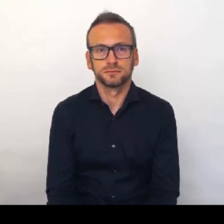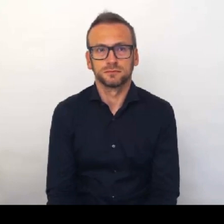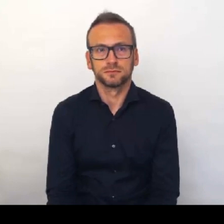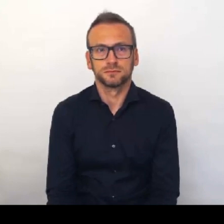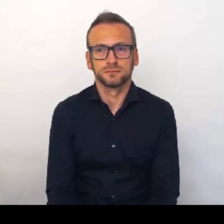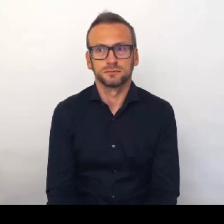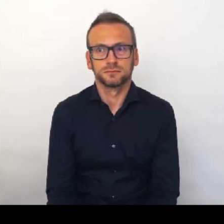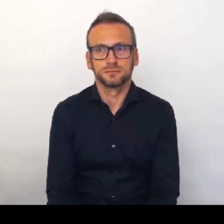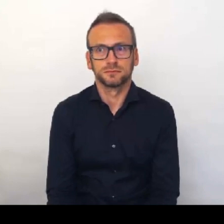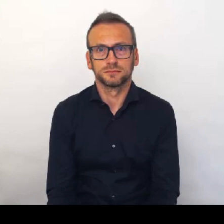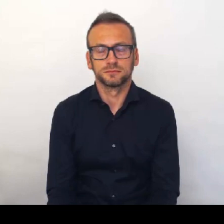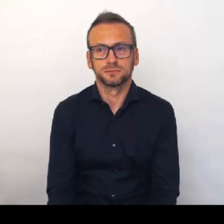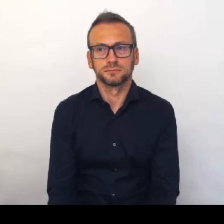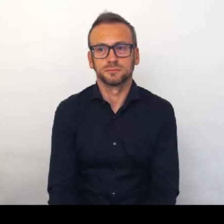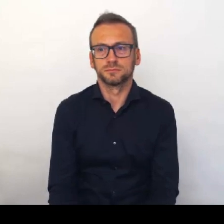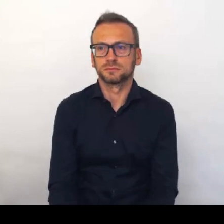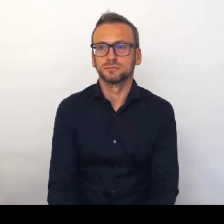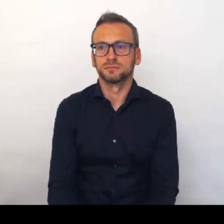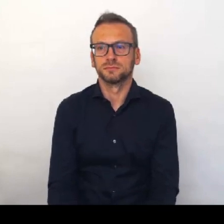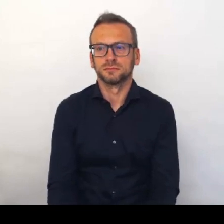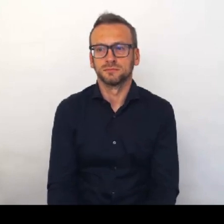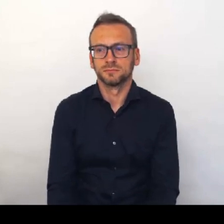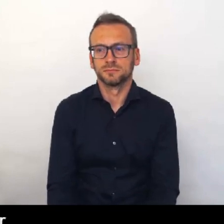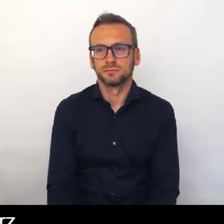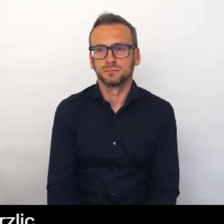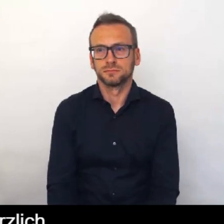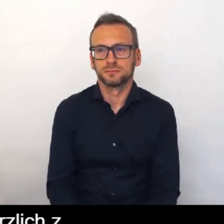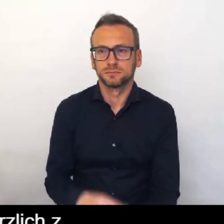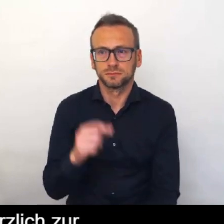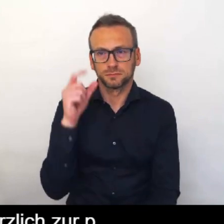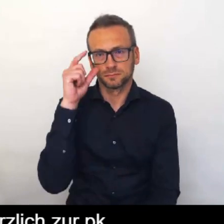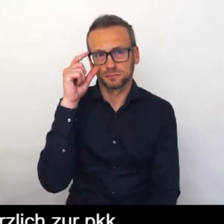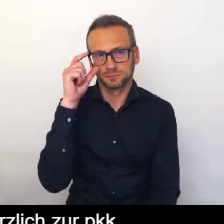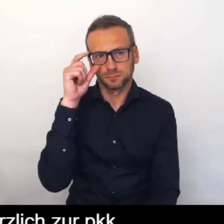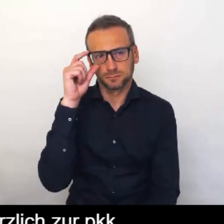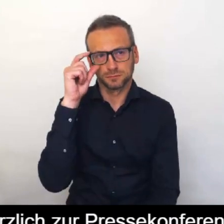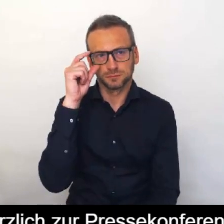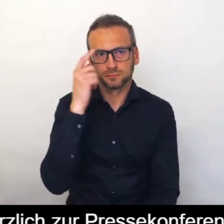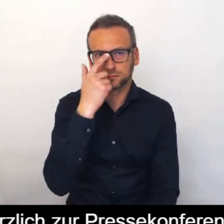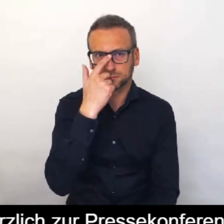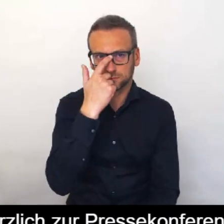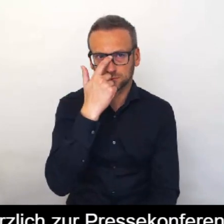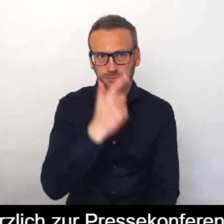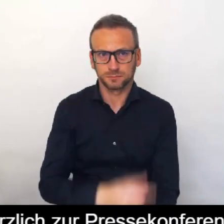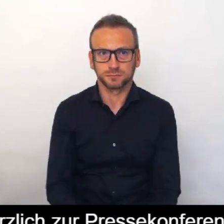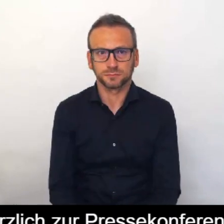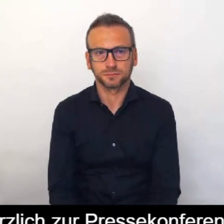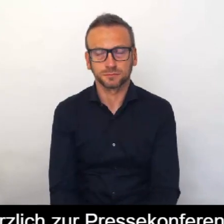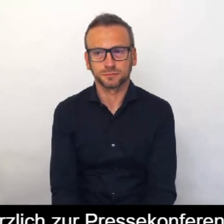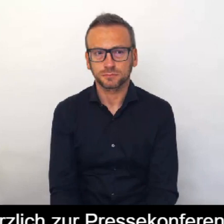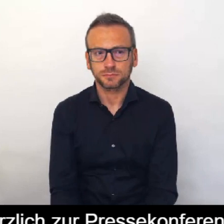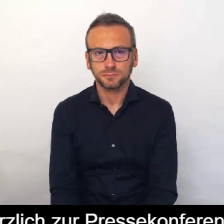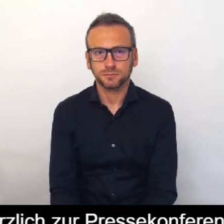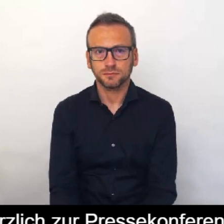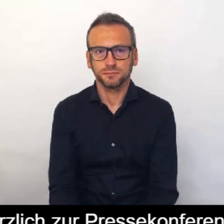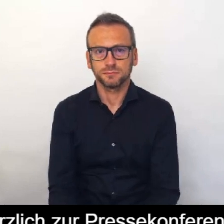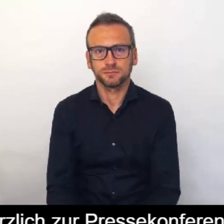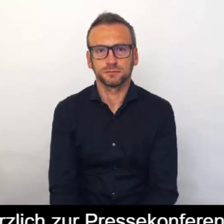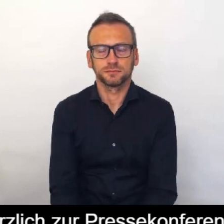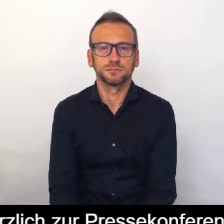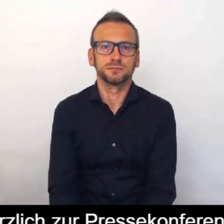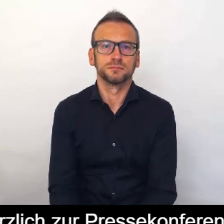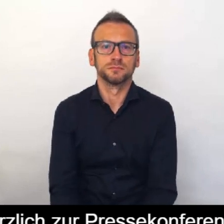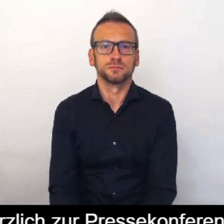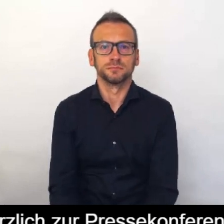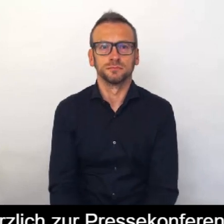Meine Damen und Herren, ich begrüße Sie herzlich zur Pressekonferenz nach der Ministerratssitzung. Pressekonferenz mit dem Leiter der Staatskanzlei, Herrn Staatsminister